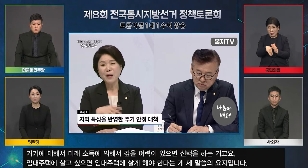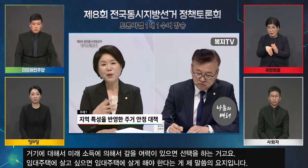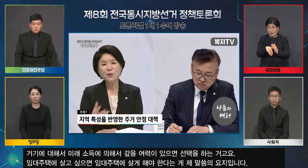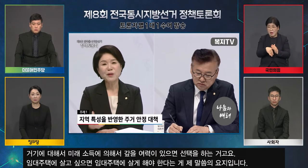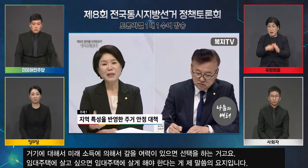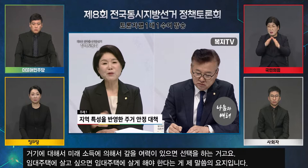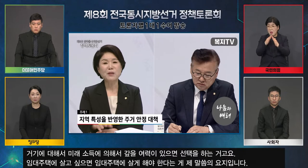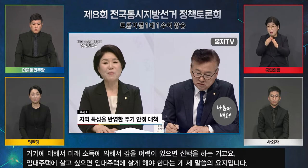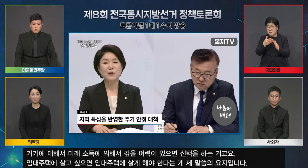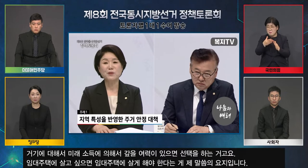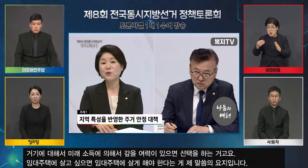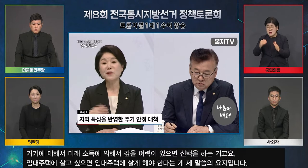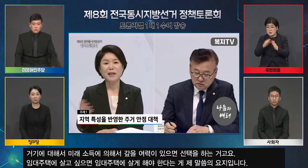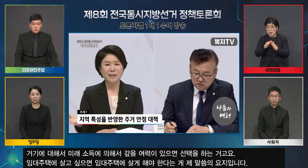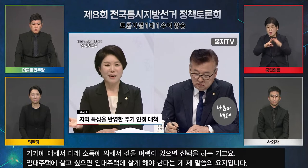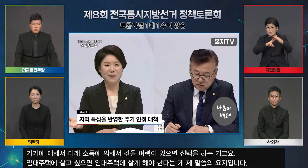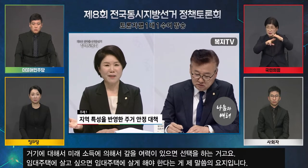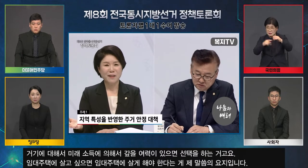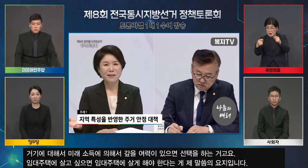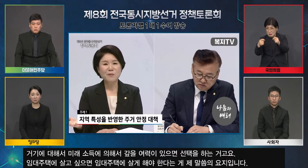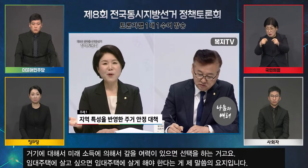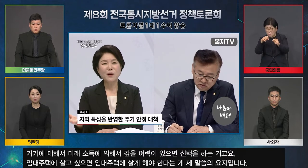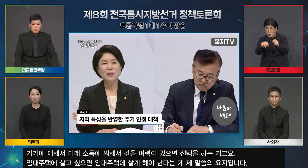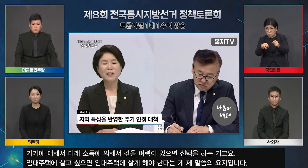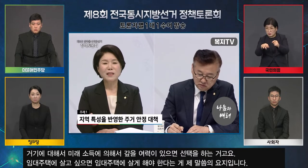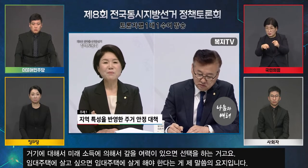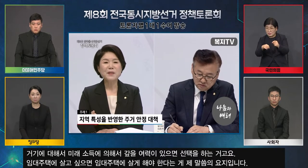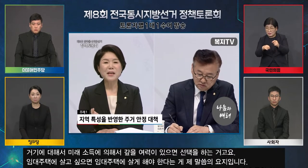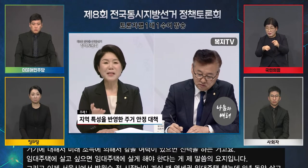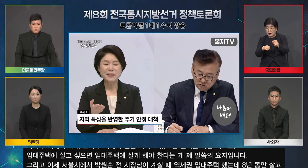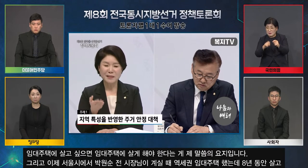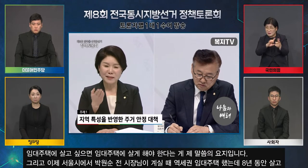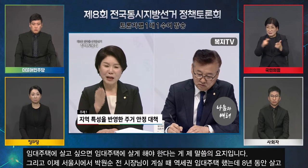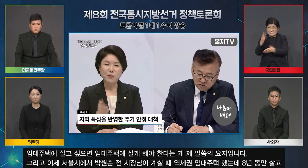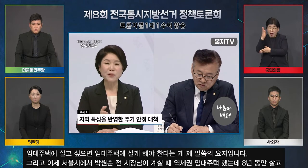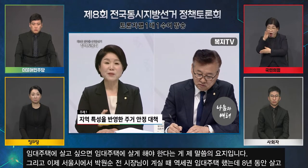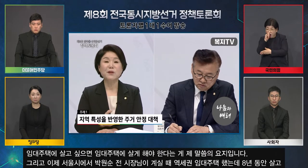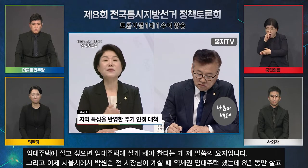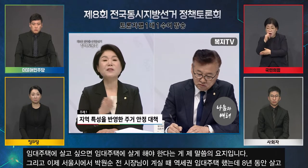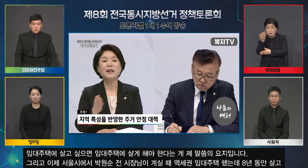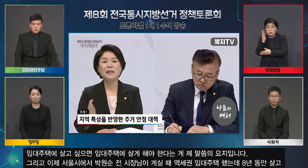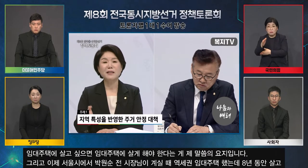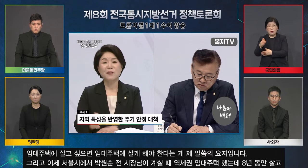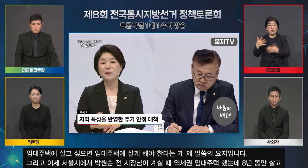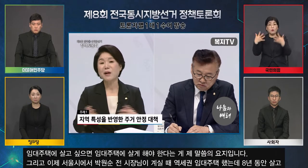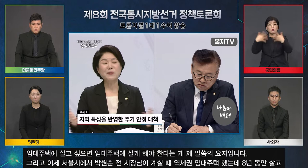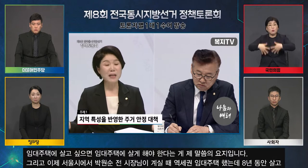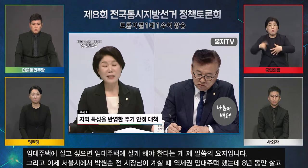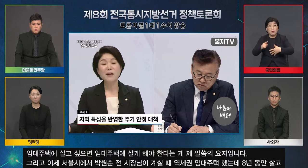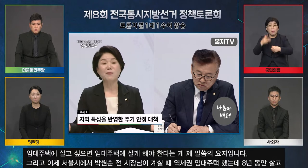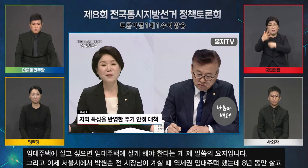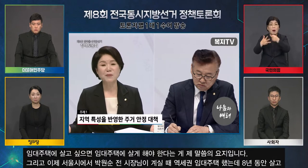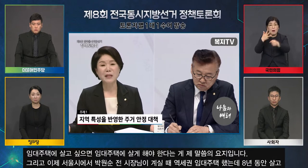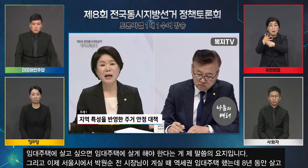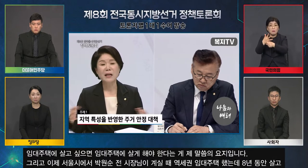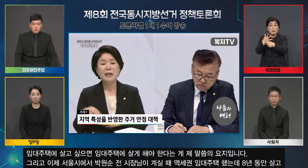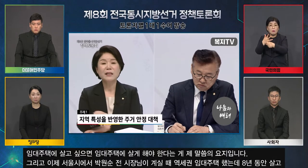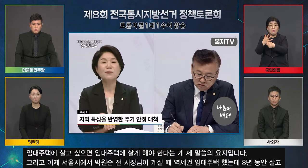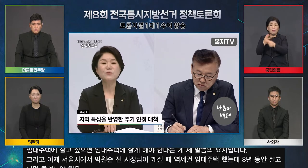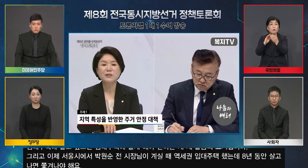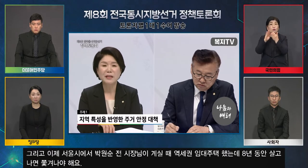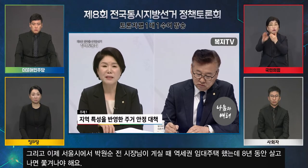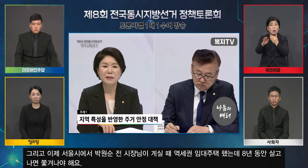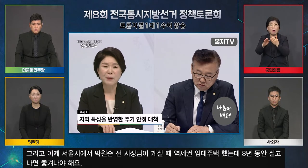8년 동안 살고 나면 쫓겨나야 돼요. 그러면 임대자로 전전해야 되는데 그 다음에 살 데가 없습니다.